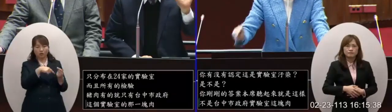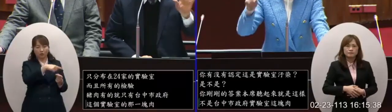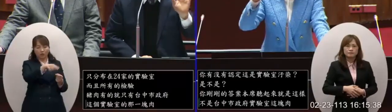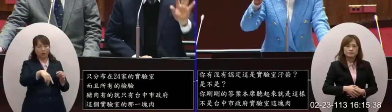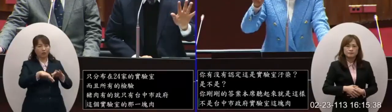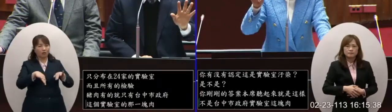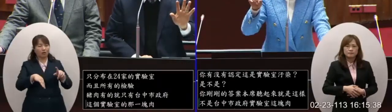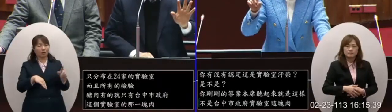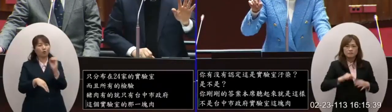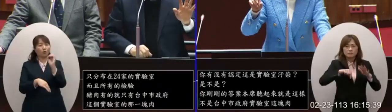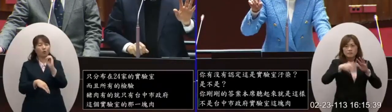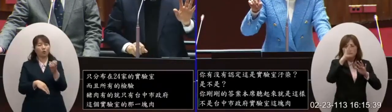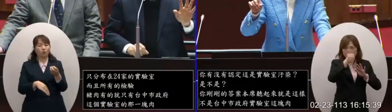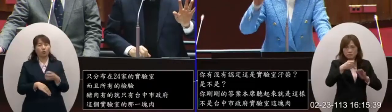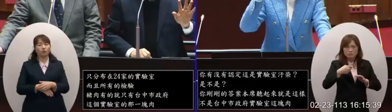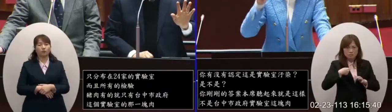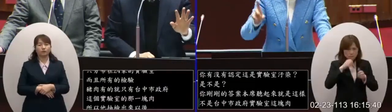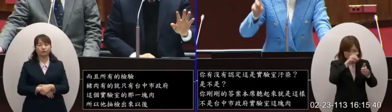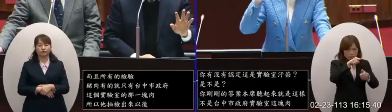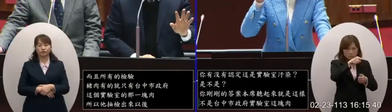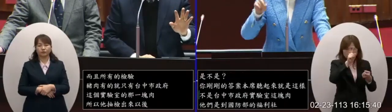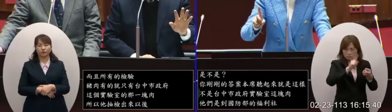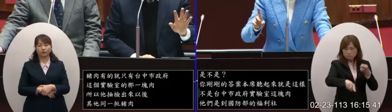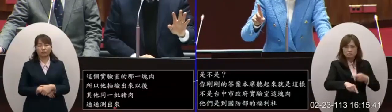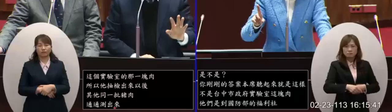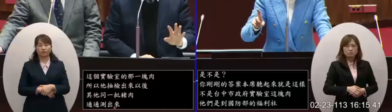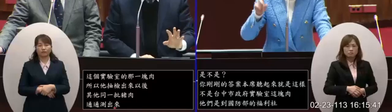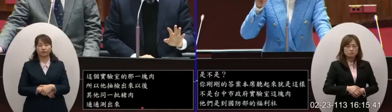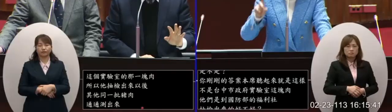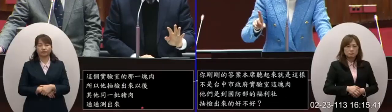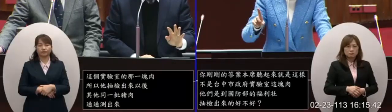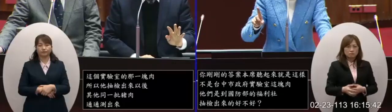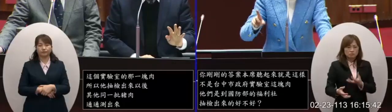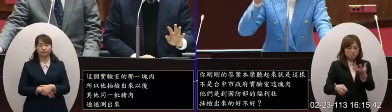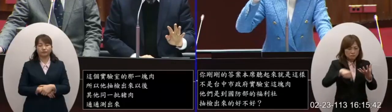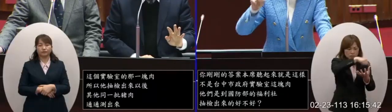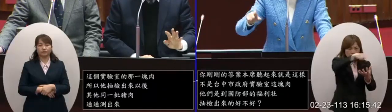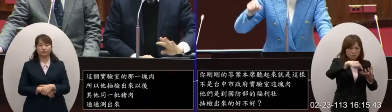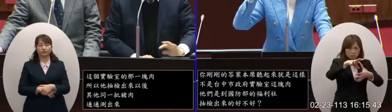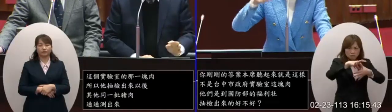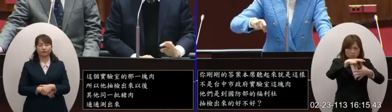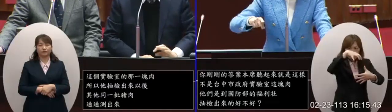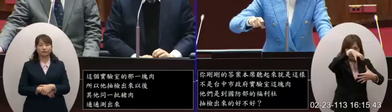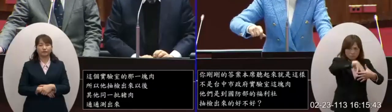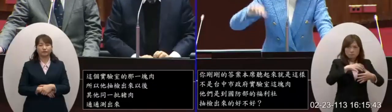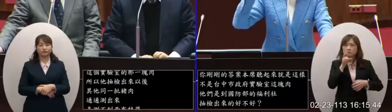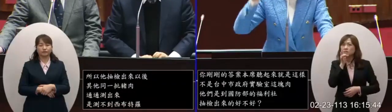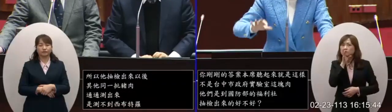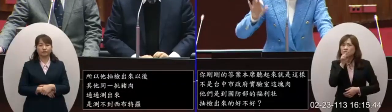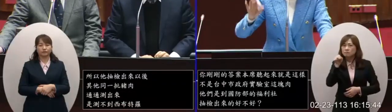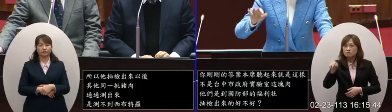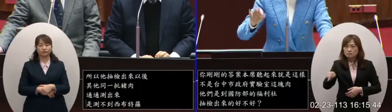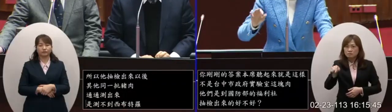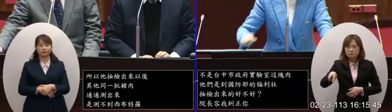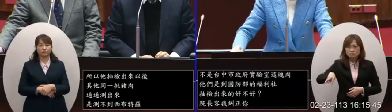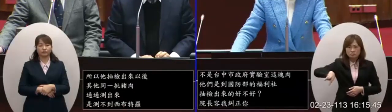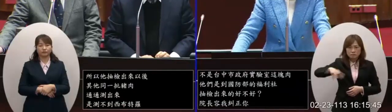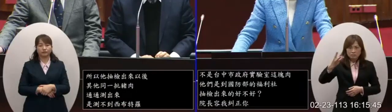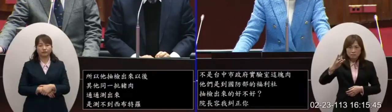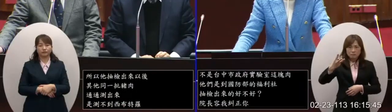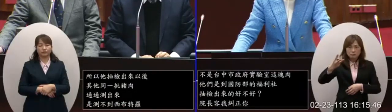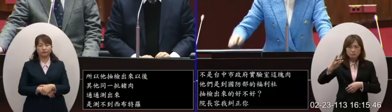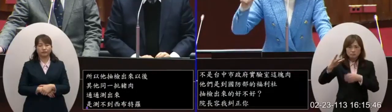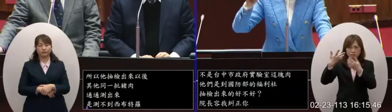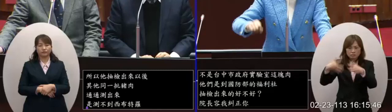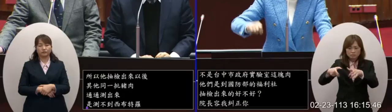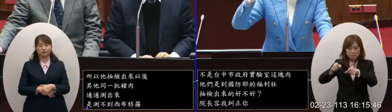不到西部特罗。 我纠正你哦，同一批的猪肉里面，你知道吗？台中这边300多公斤